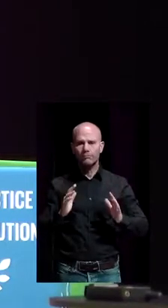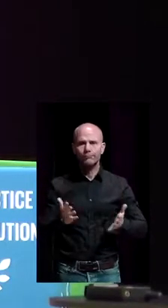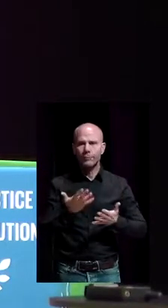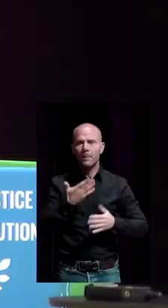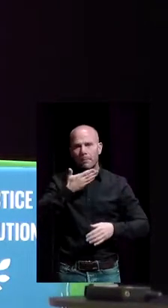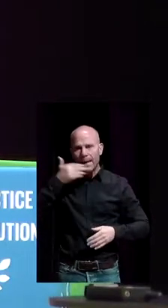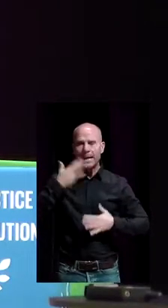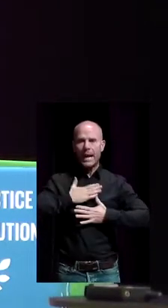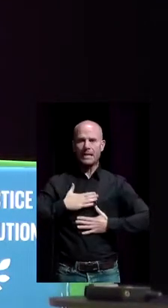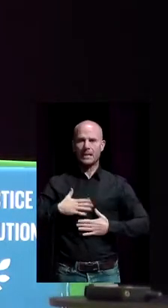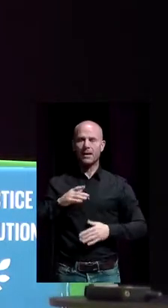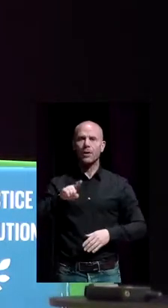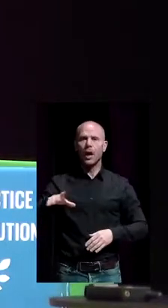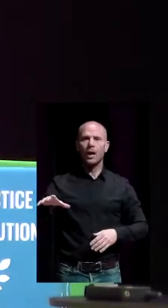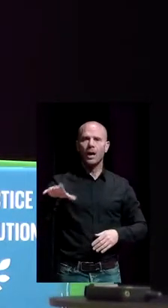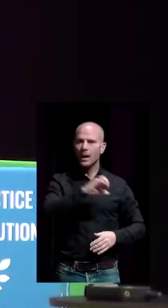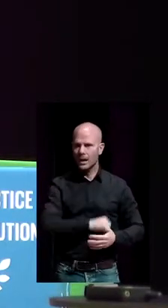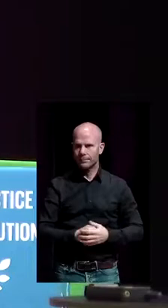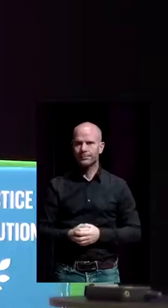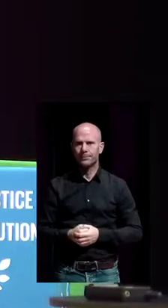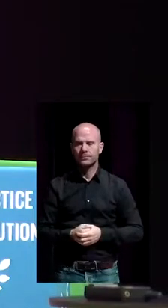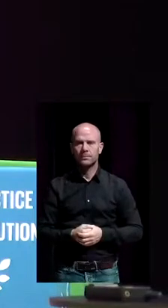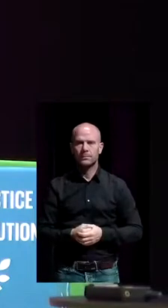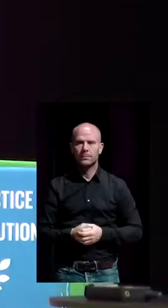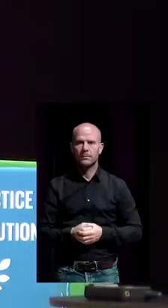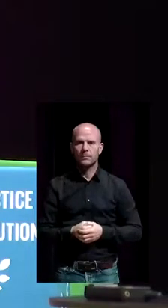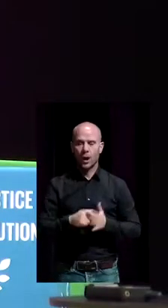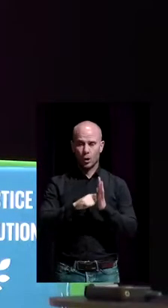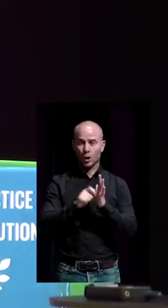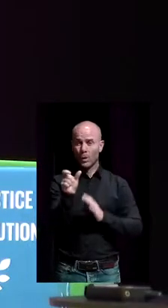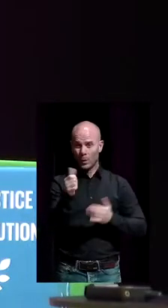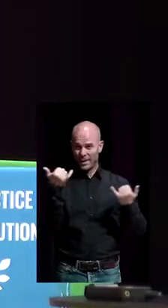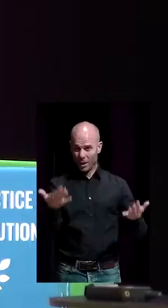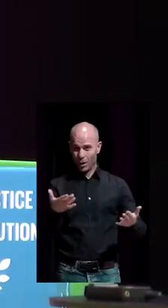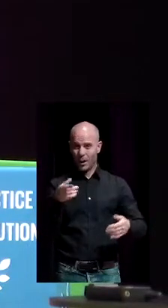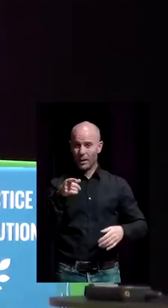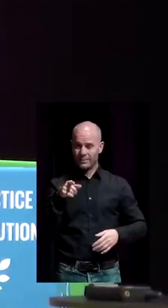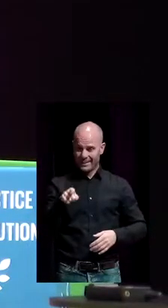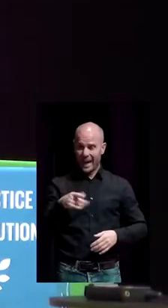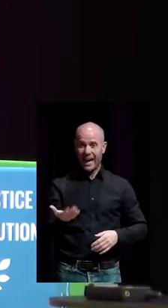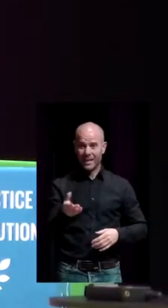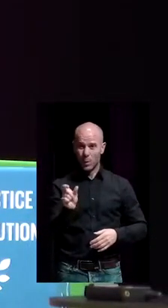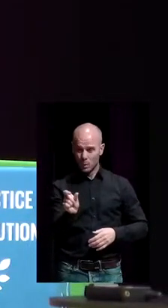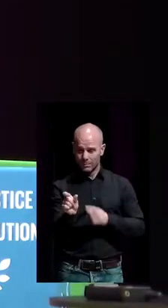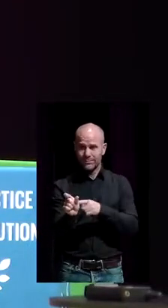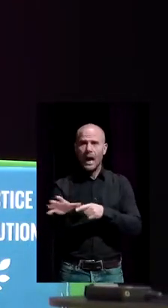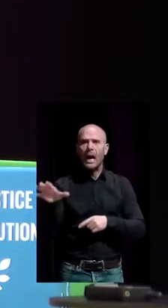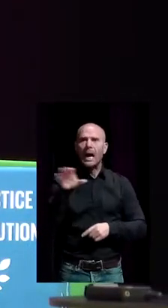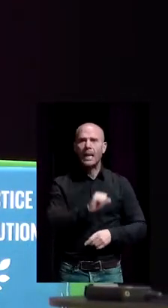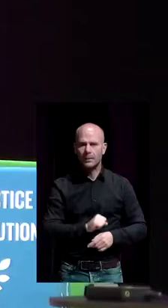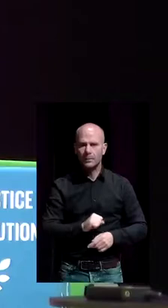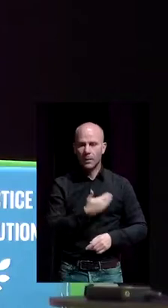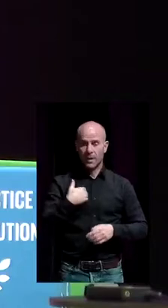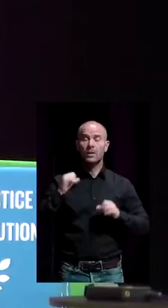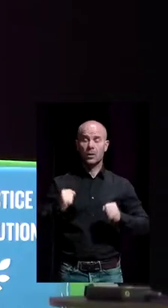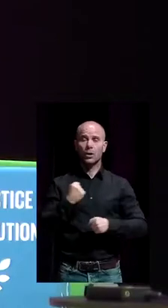hälsa för alla. Och nyckelordet idag är just det, alla. Vi ska arbeta för en